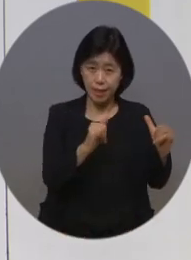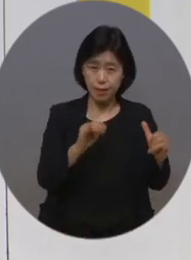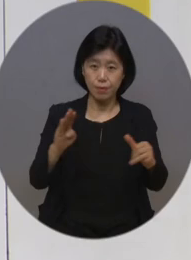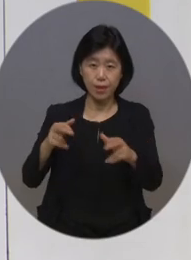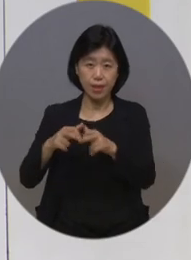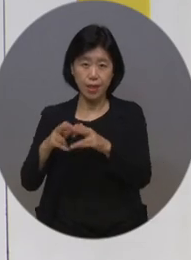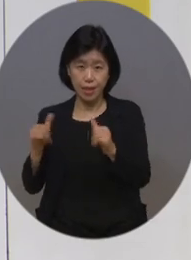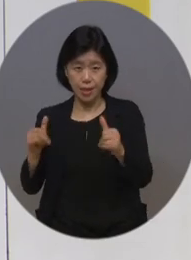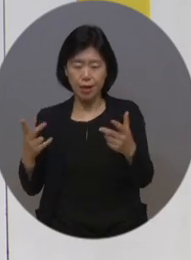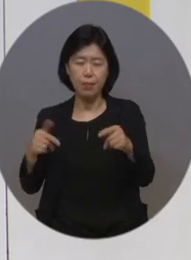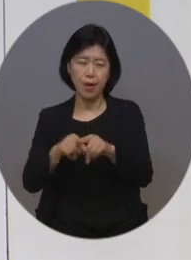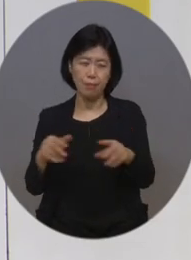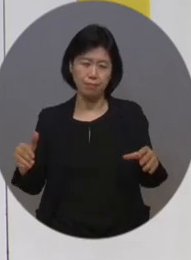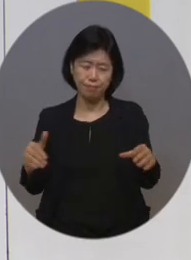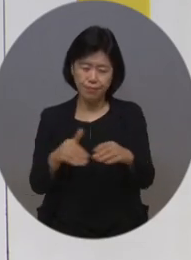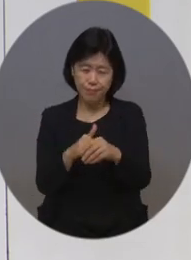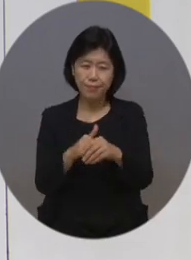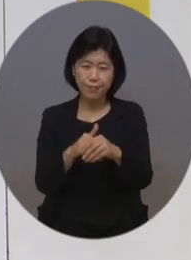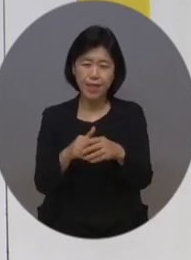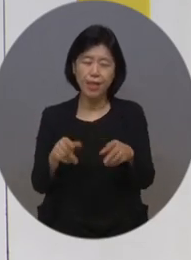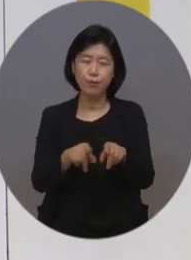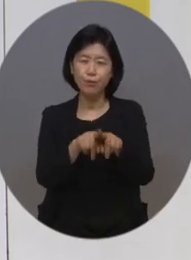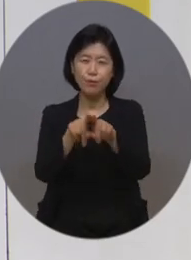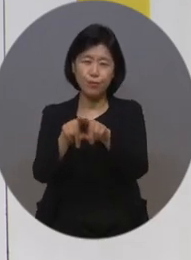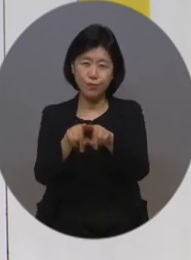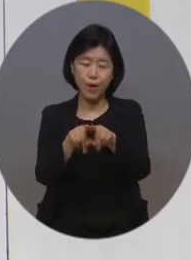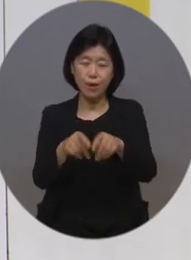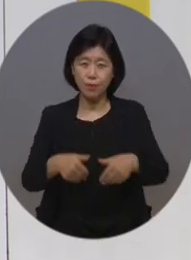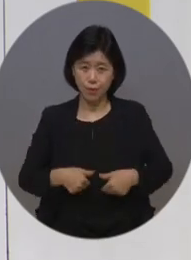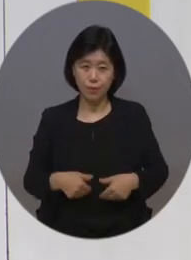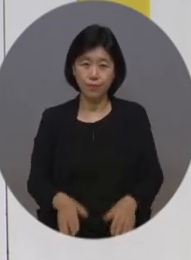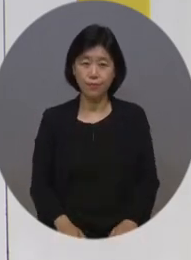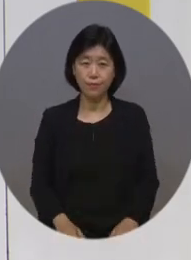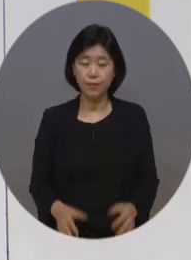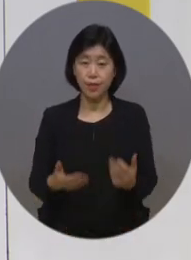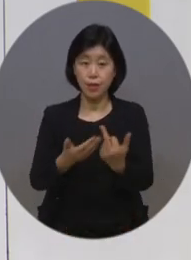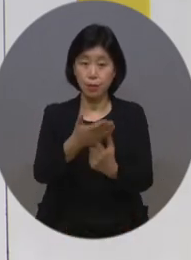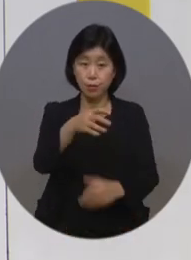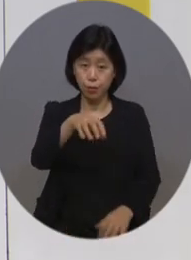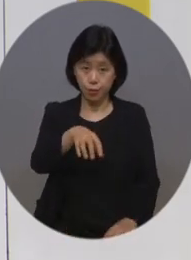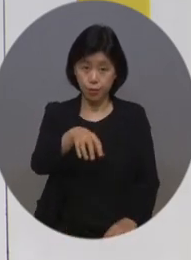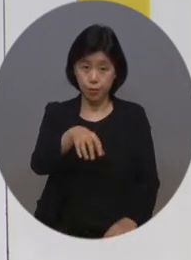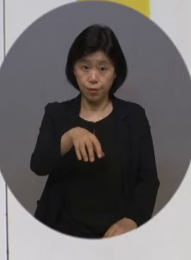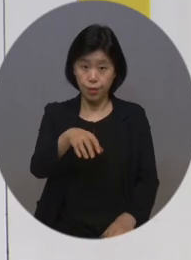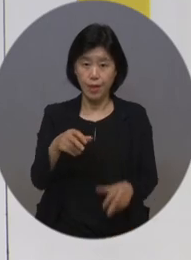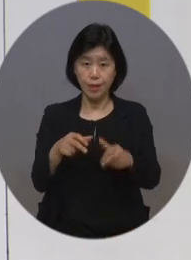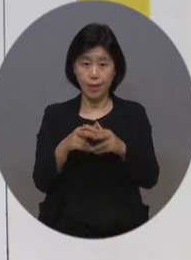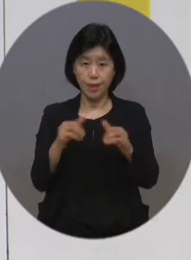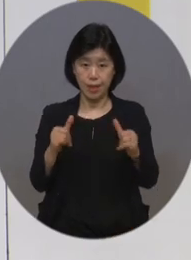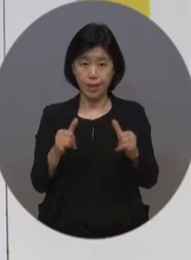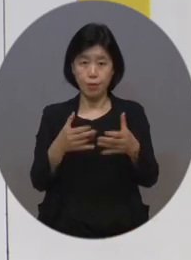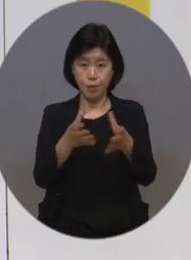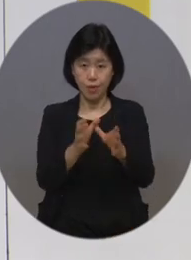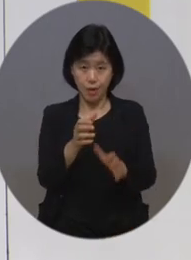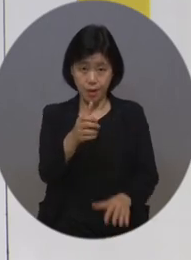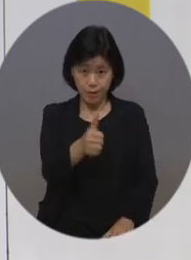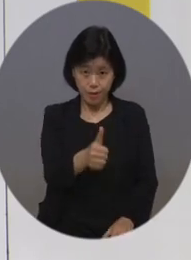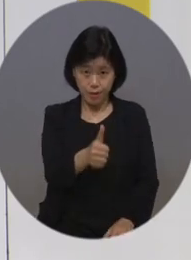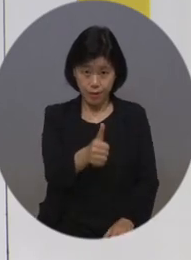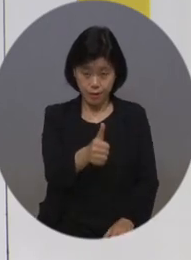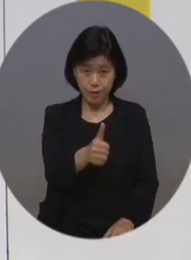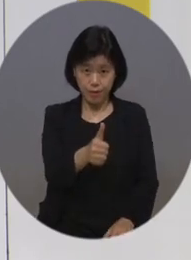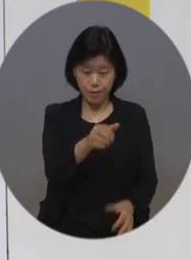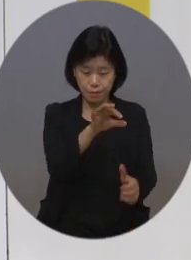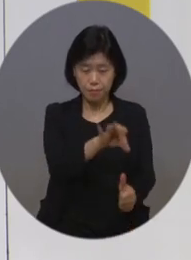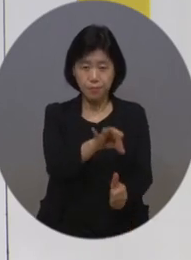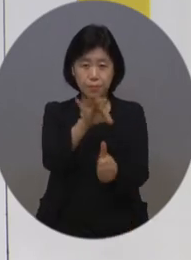생각합니다 제가 제주에서 우리 장애인 회장을 장애인복지 과장으로 하고 거기다